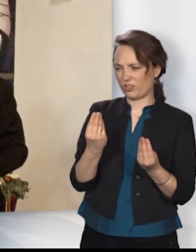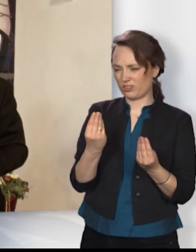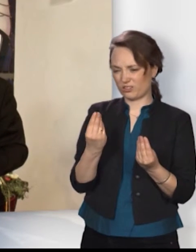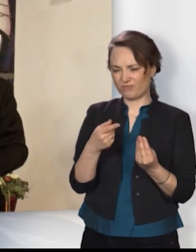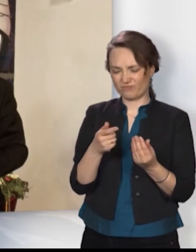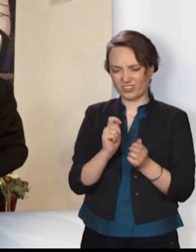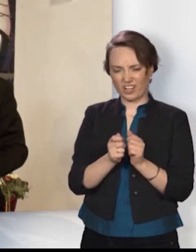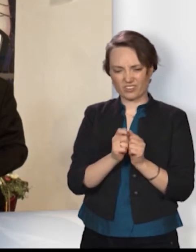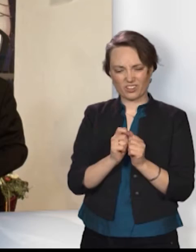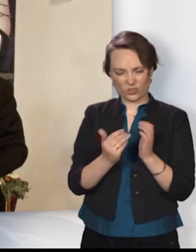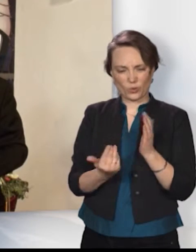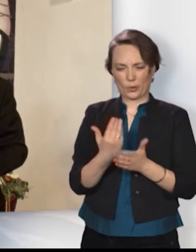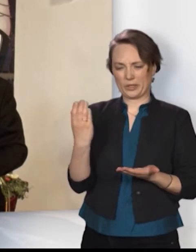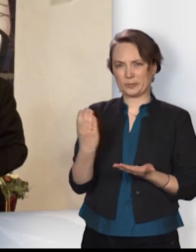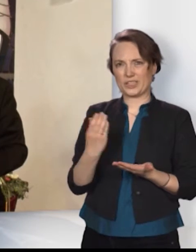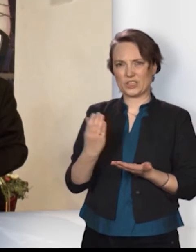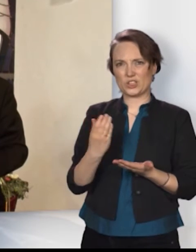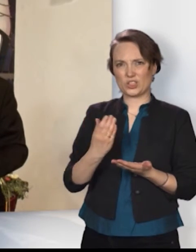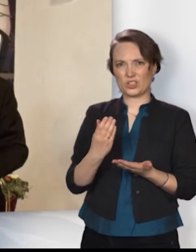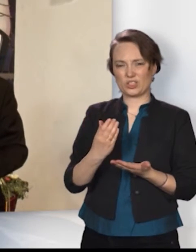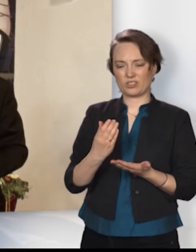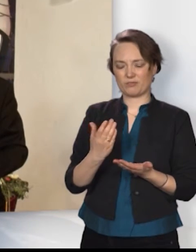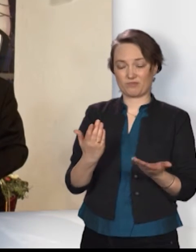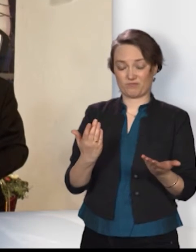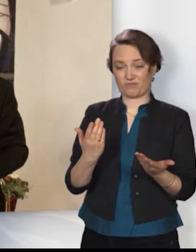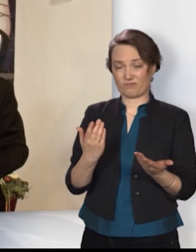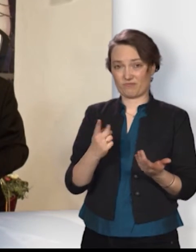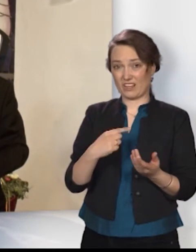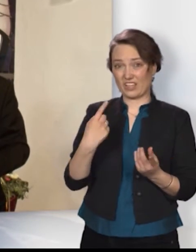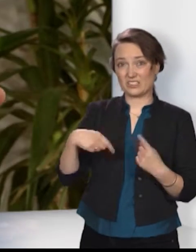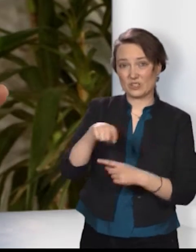Blatt gehen Sie in die nächsten Runden? Es bleibt spannend.